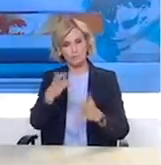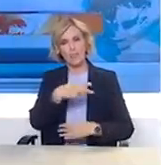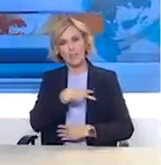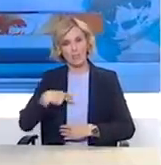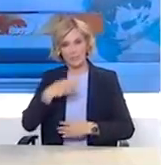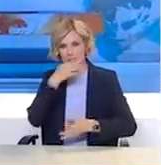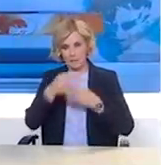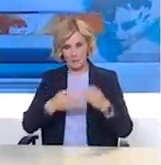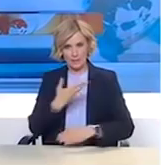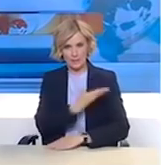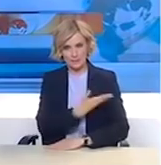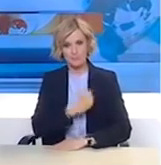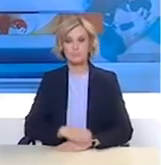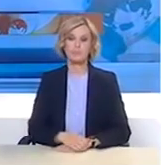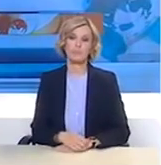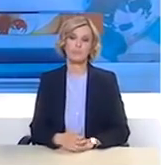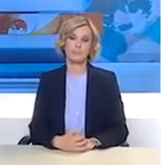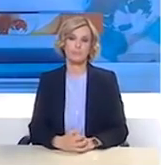λόγο.